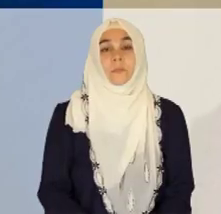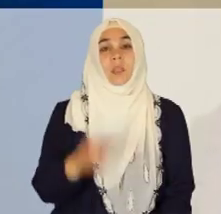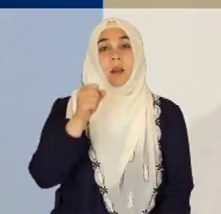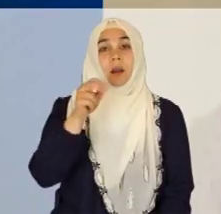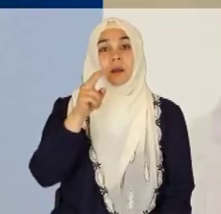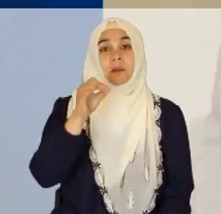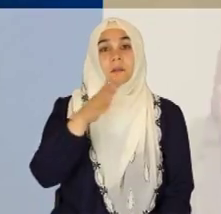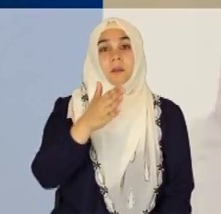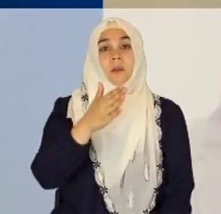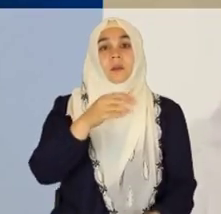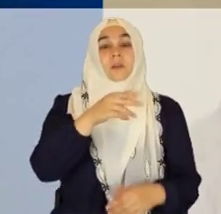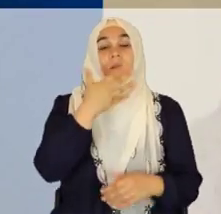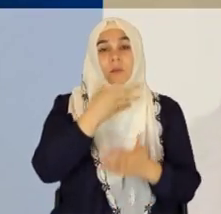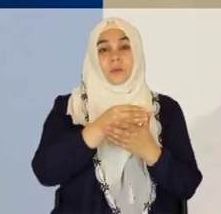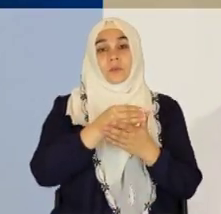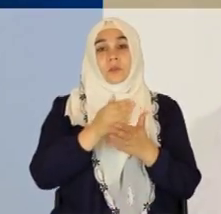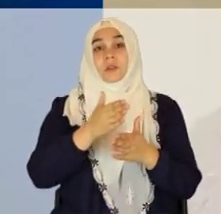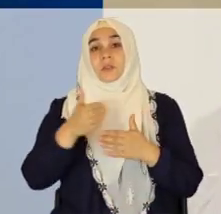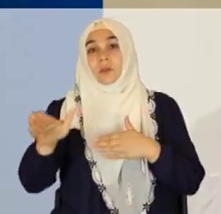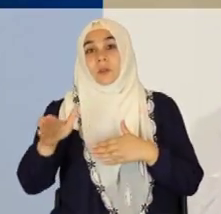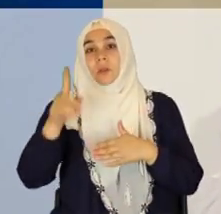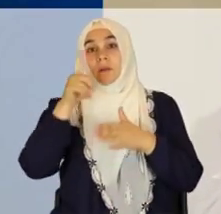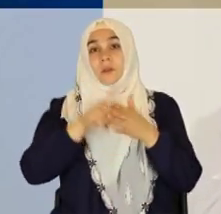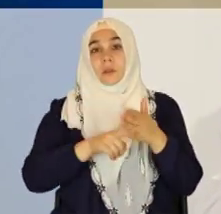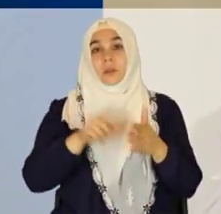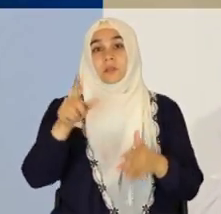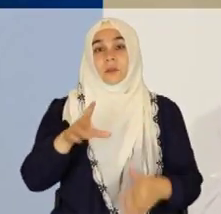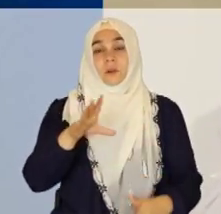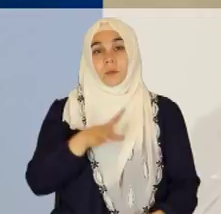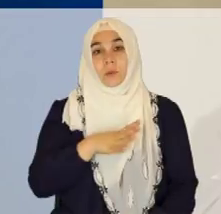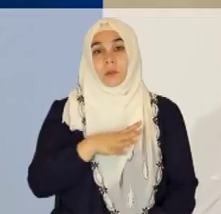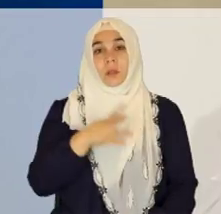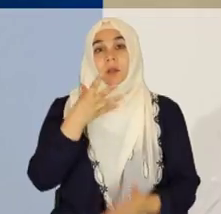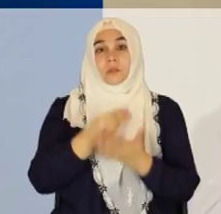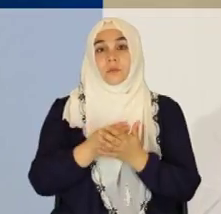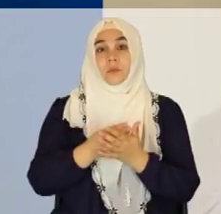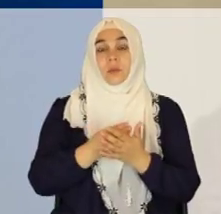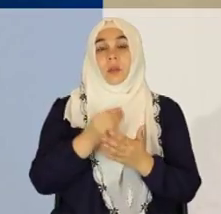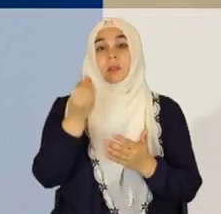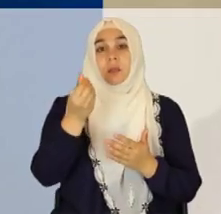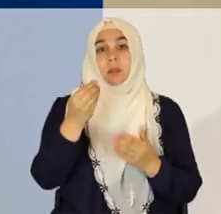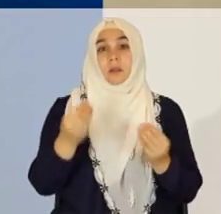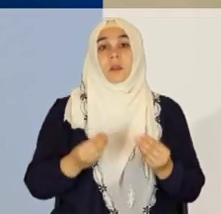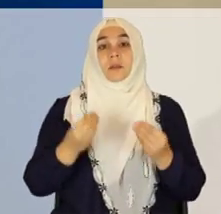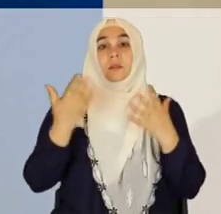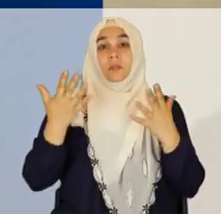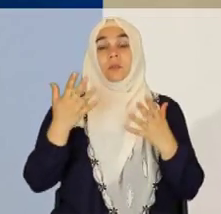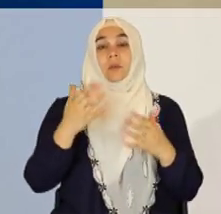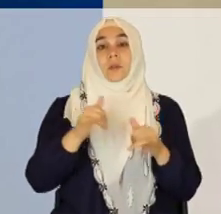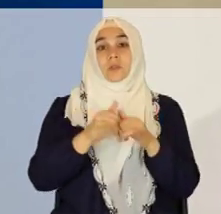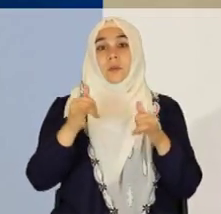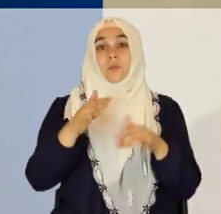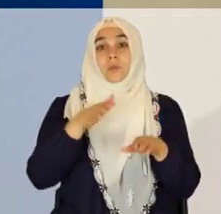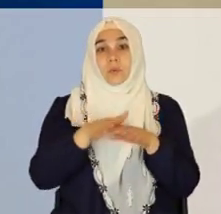Do'zaxdan chetda bo'ladi bir taqvodor bandaki molini berib zakot qilardi.